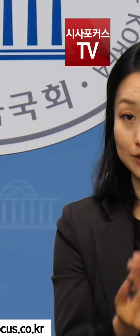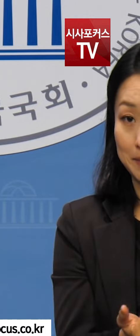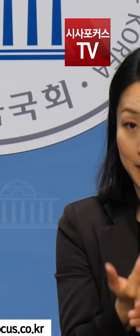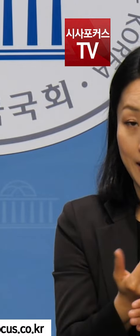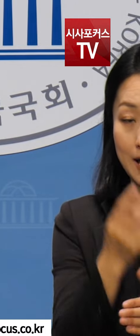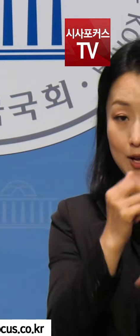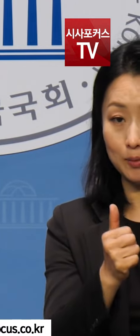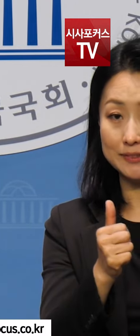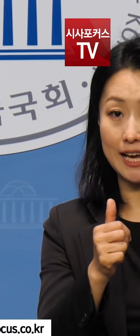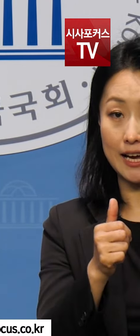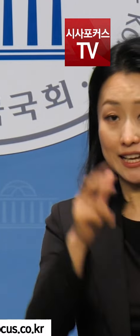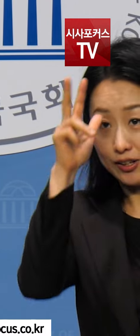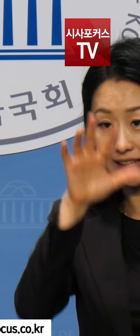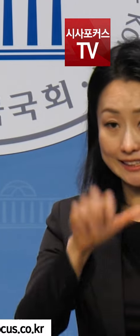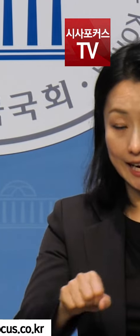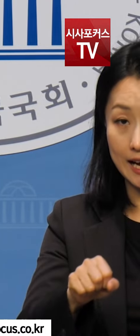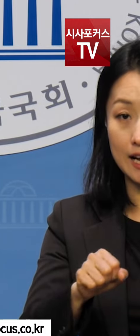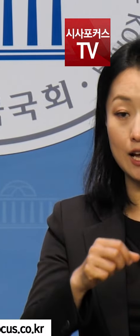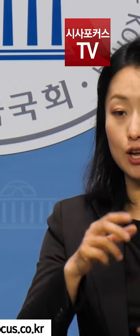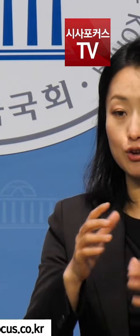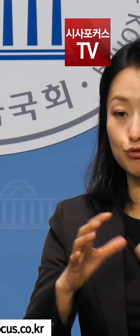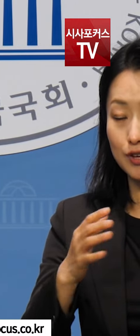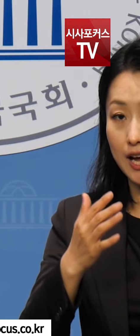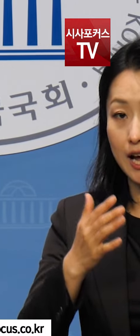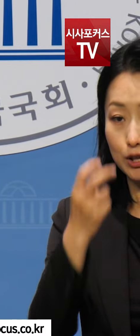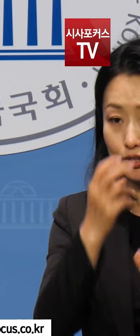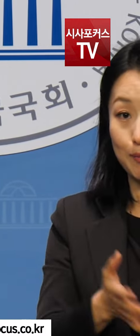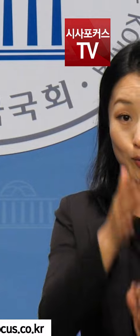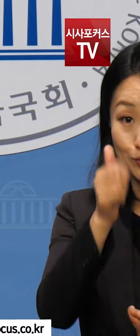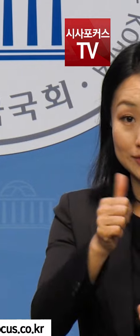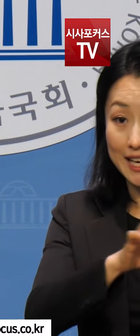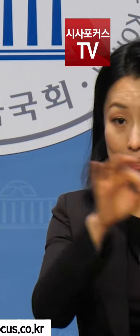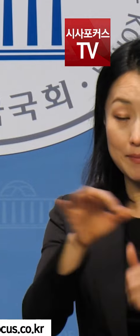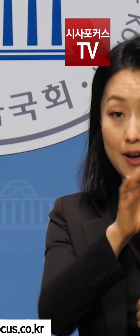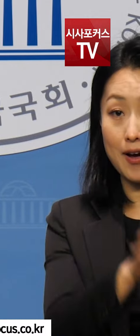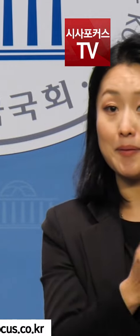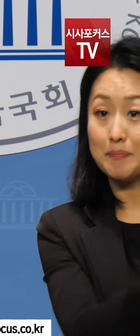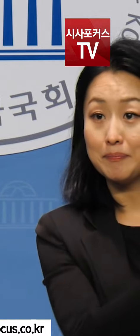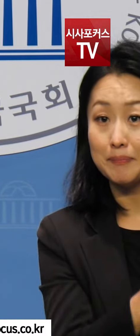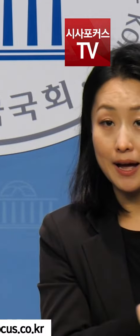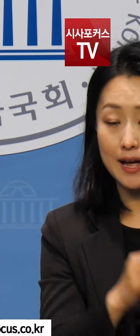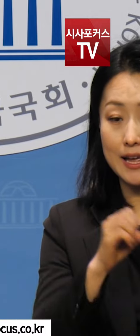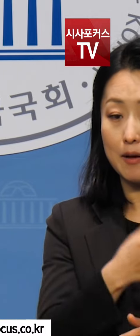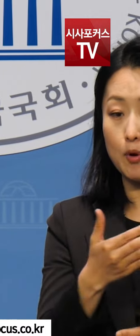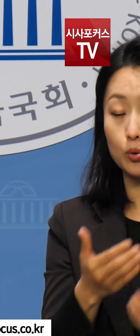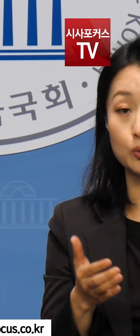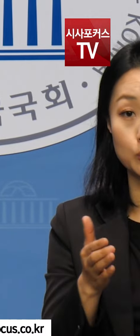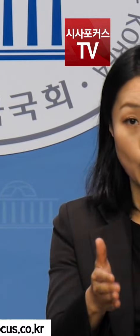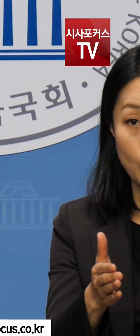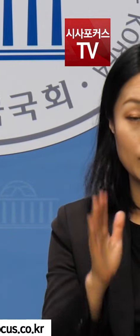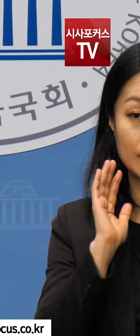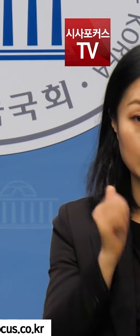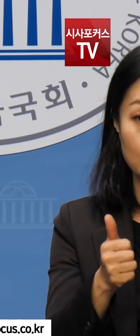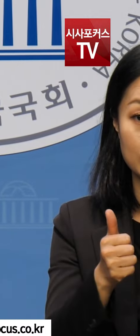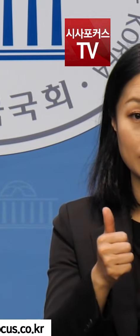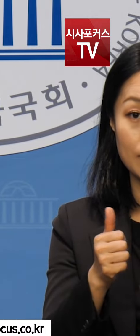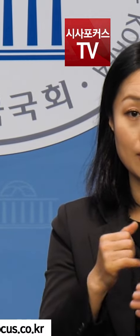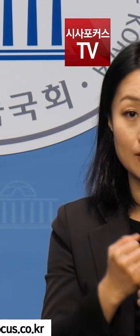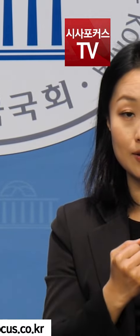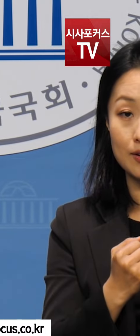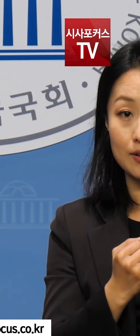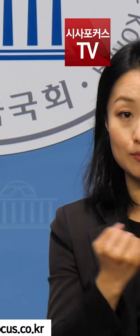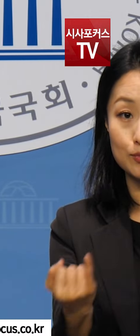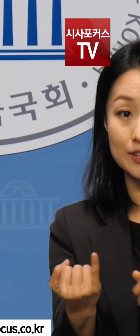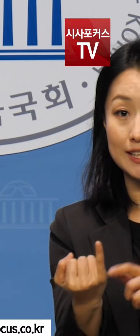장악 문제를 밝히며 국가수사본부장 임명을 전시시켰습니다. 또한 서울 양평 고속도로의 대통령 처가 특혜